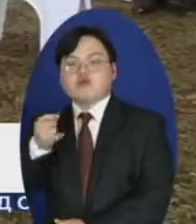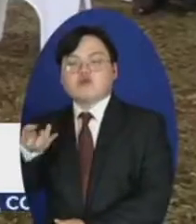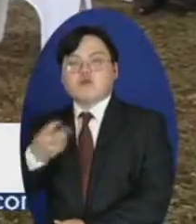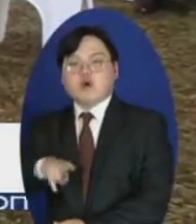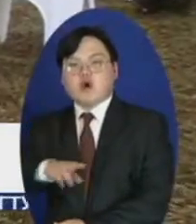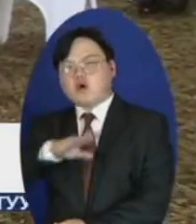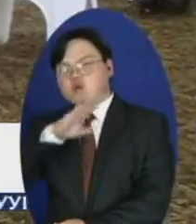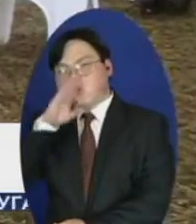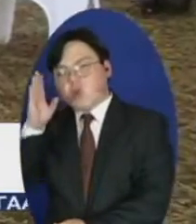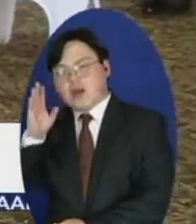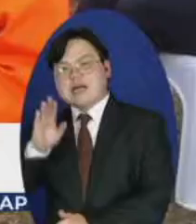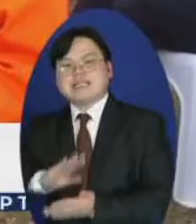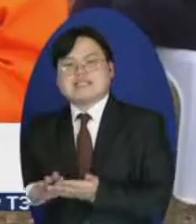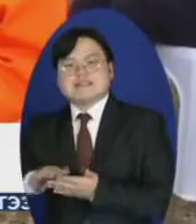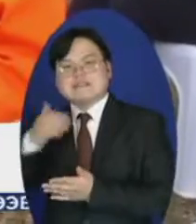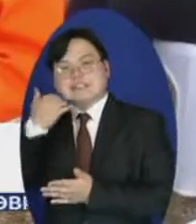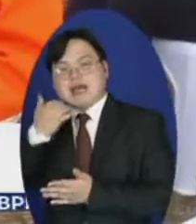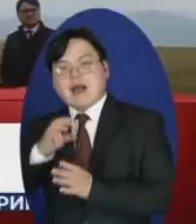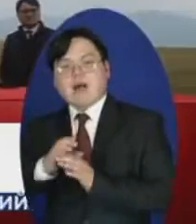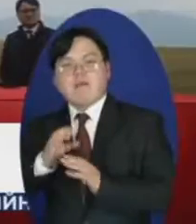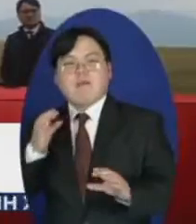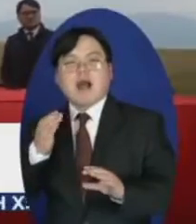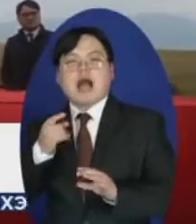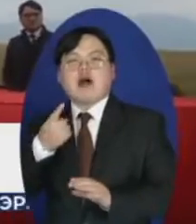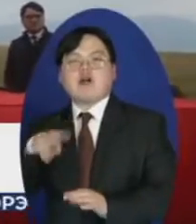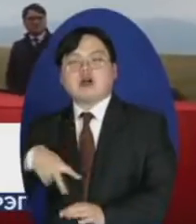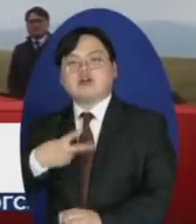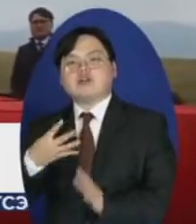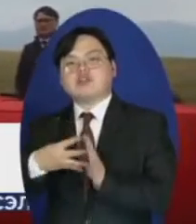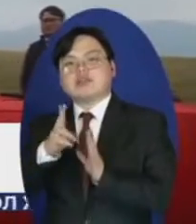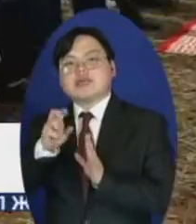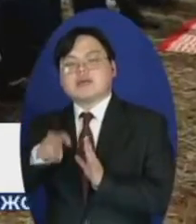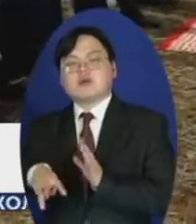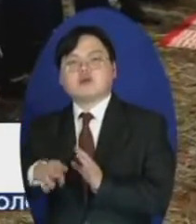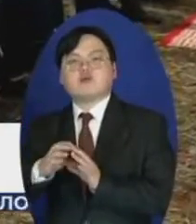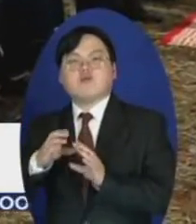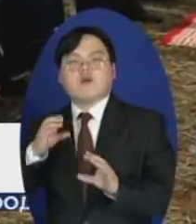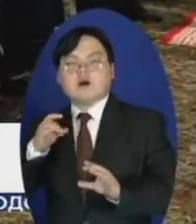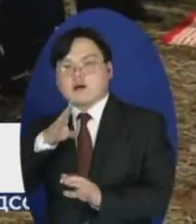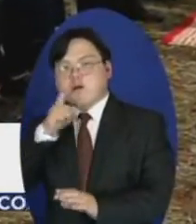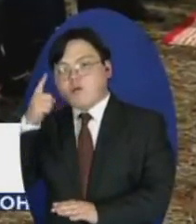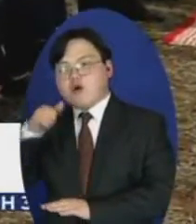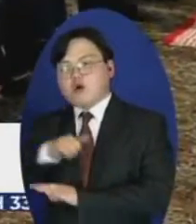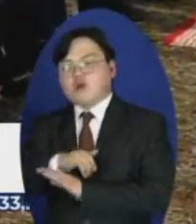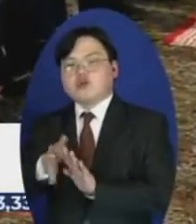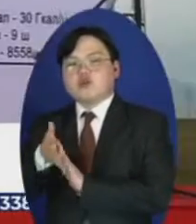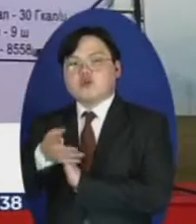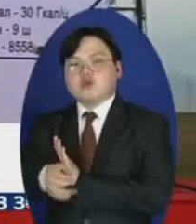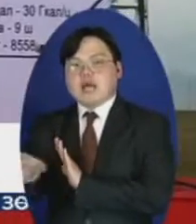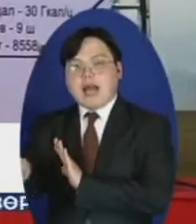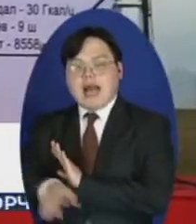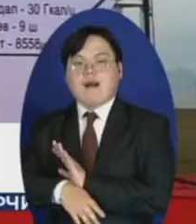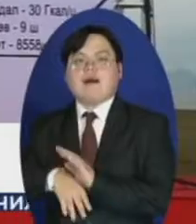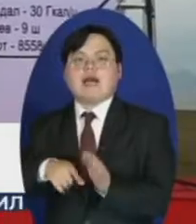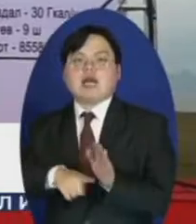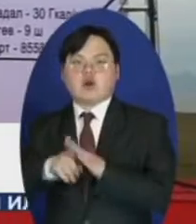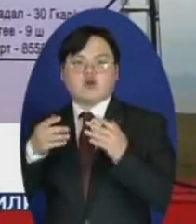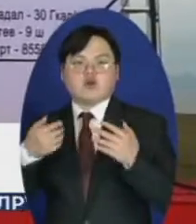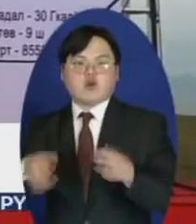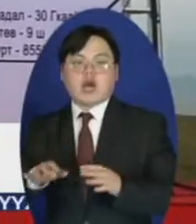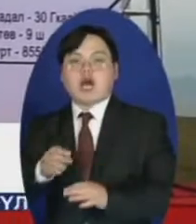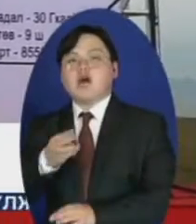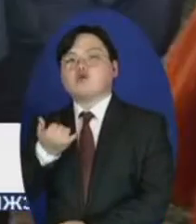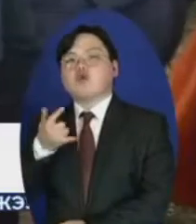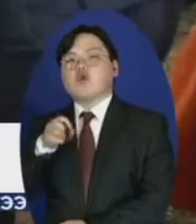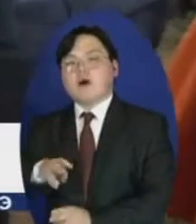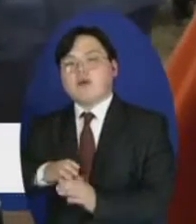бохир усан хангамжийн 12.9 км урт шугам сүлжээний өргөтгөлийн ажлыг улсын цэсийн хөрөнгө оруулалтаар хийж эхлүүлээд байна. Шугам